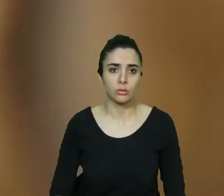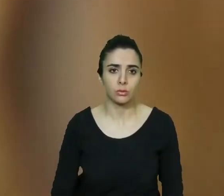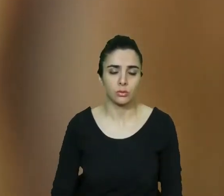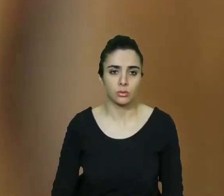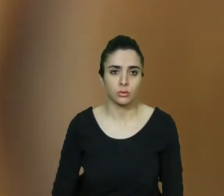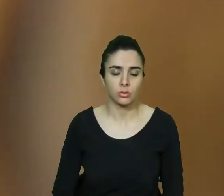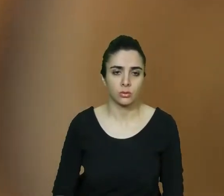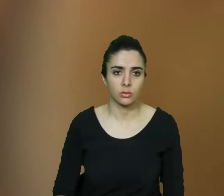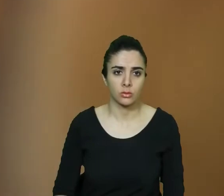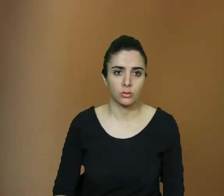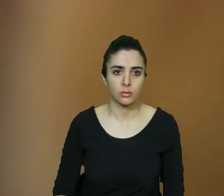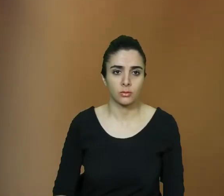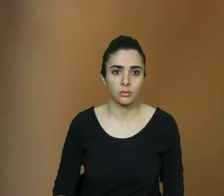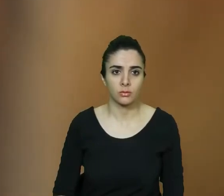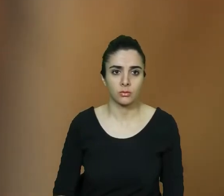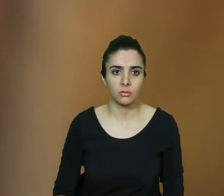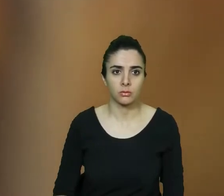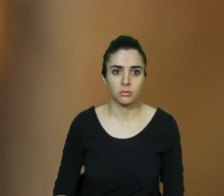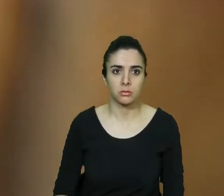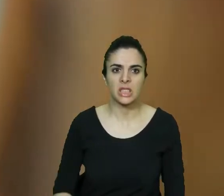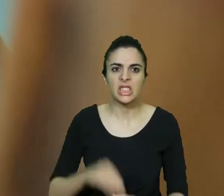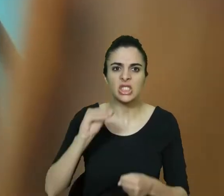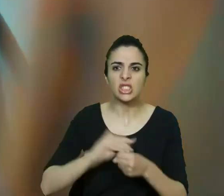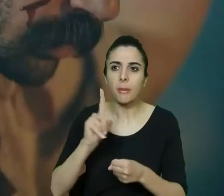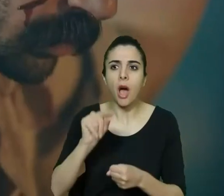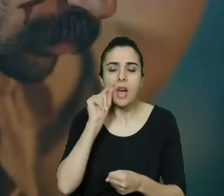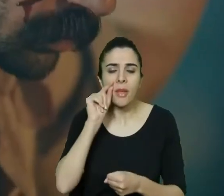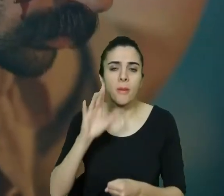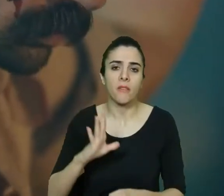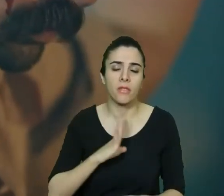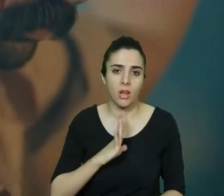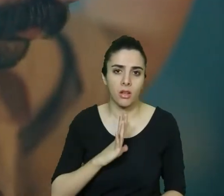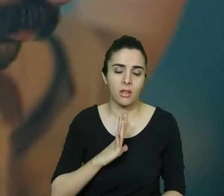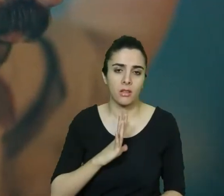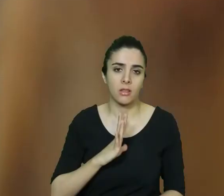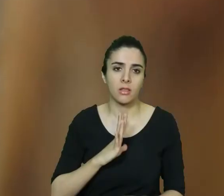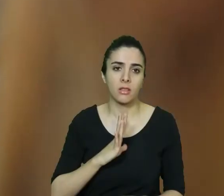Sinirle güldü. İçeride adamlarından bir tanesi kalmış.